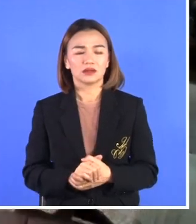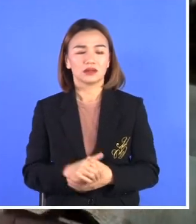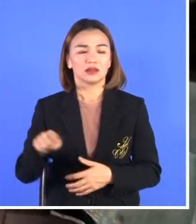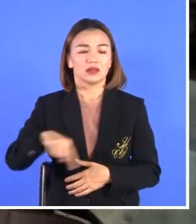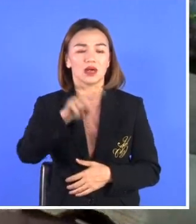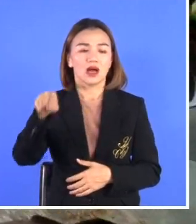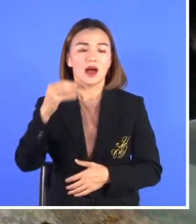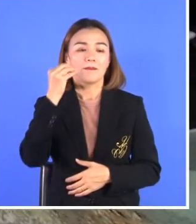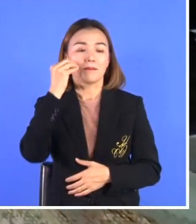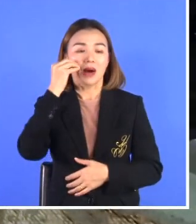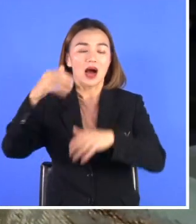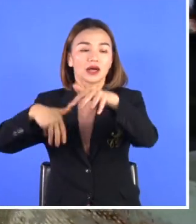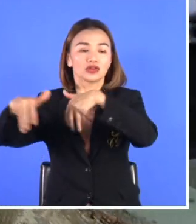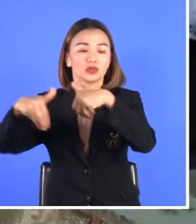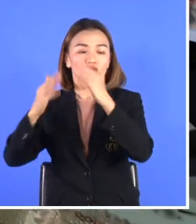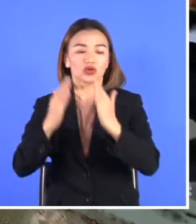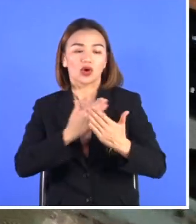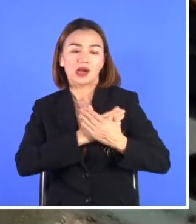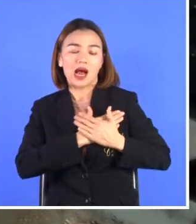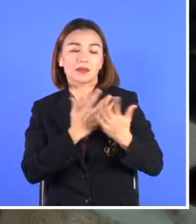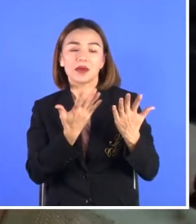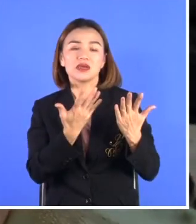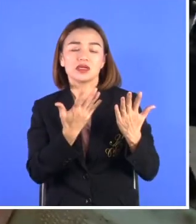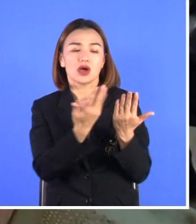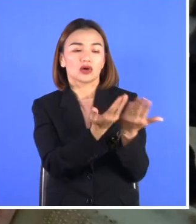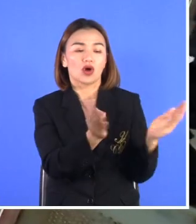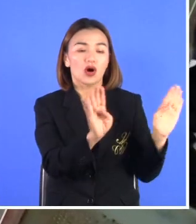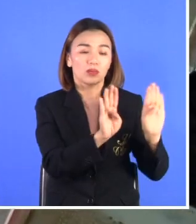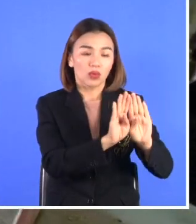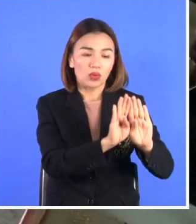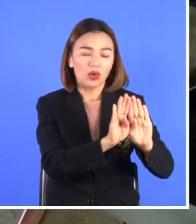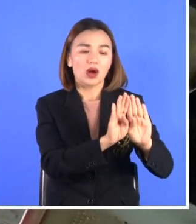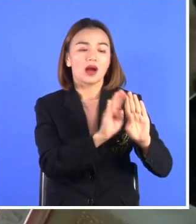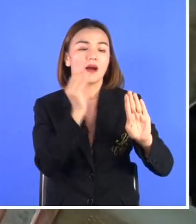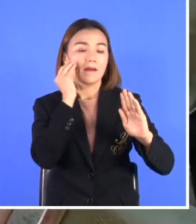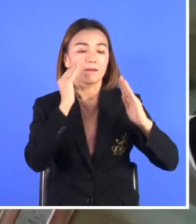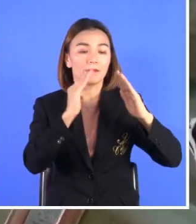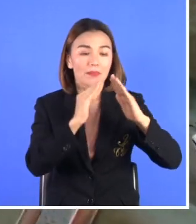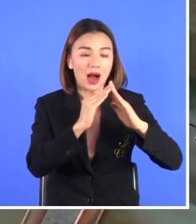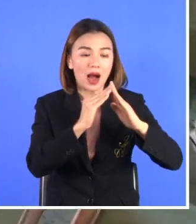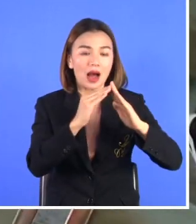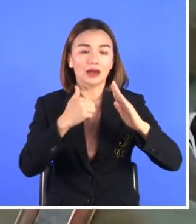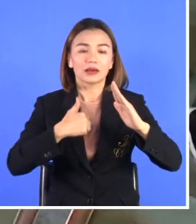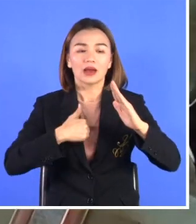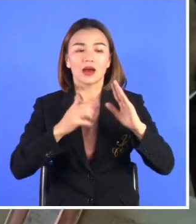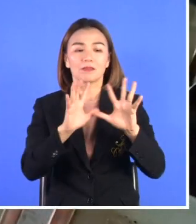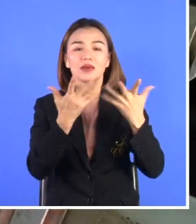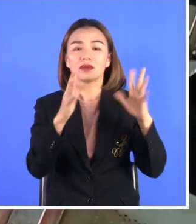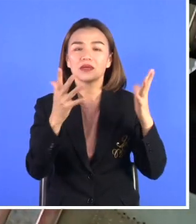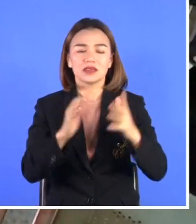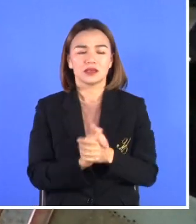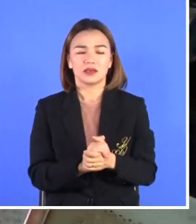ใครรักเราเลยไม่ว่าจะเป็นครอบครัวไม่ว่าจะเป็นบ้านไม่มีอะไรเป็นของเราเลย